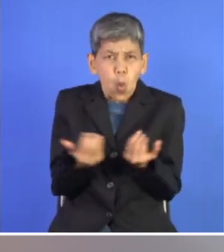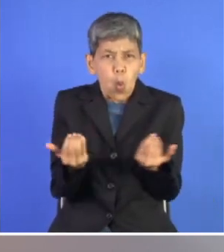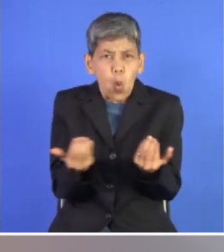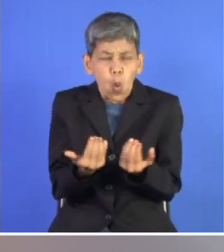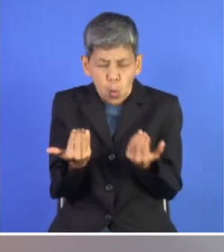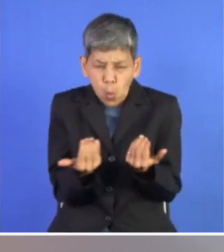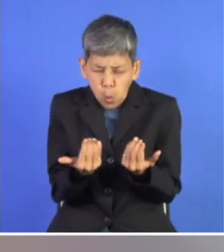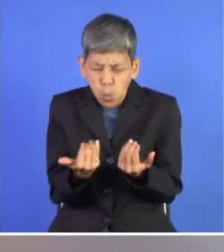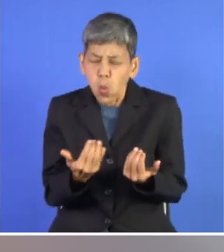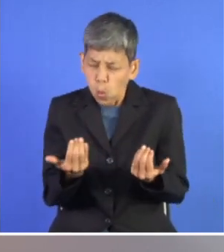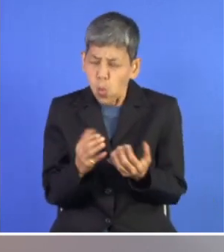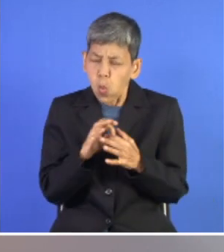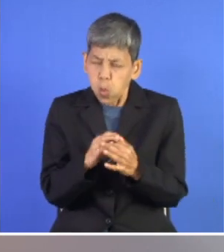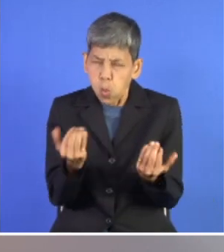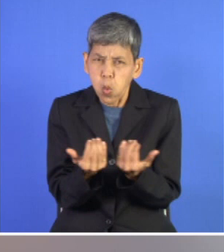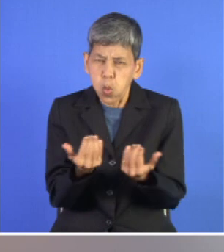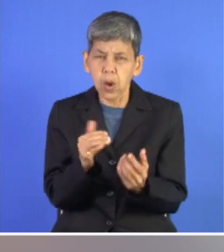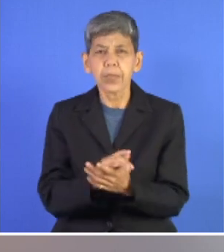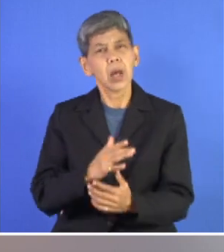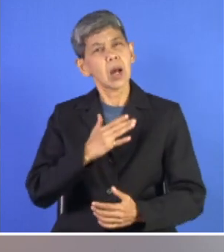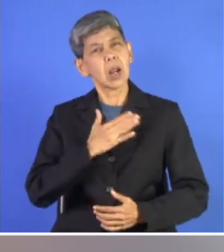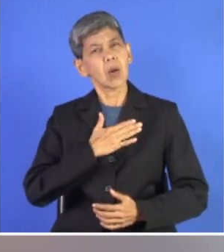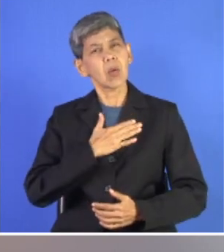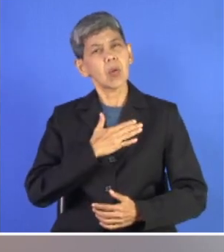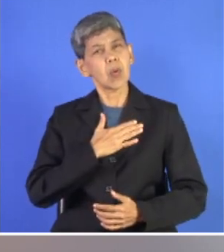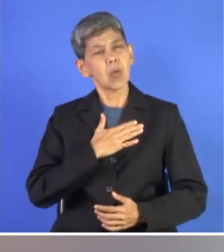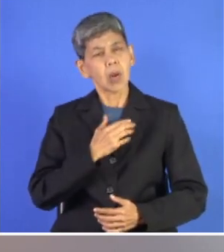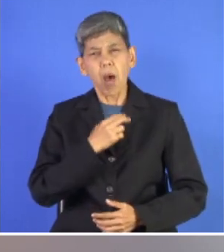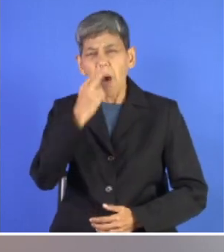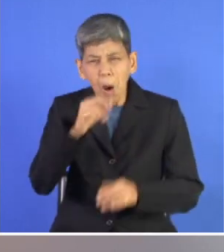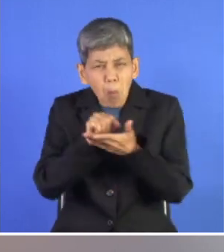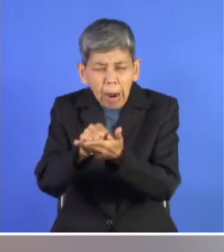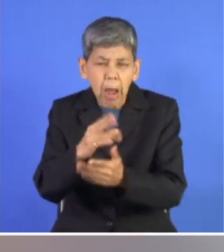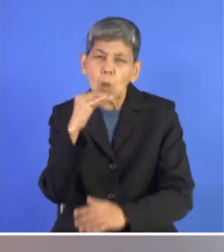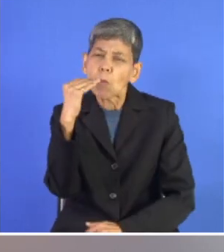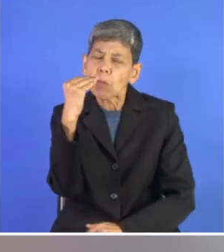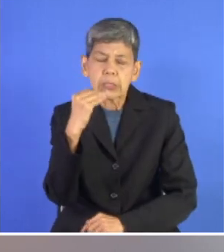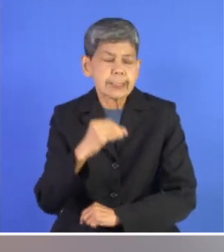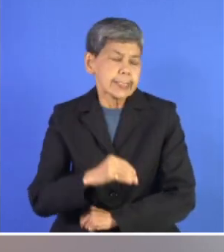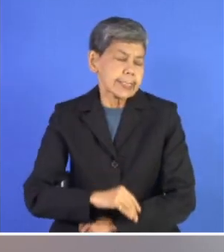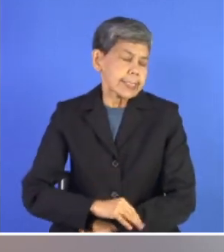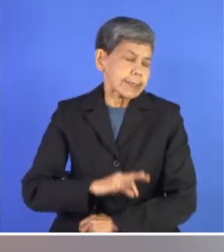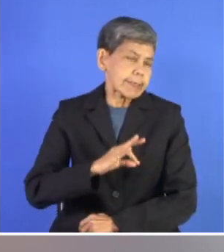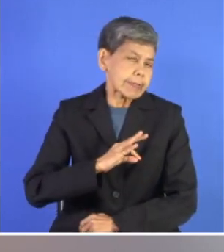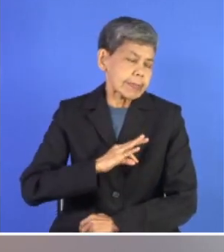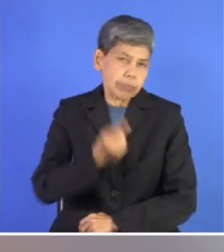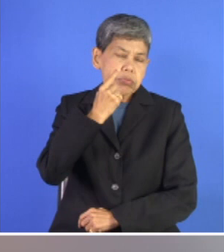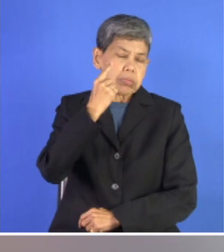สุดแล้วไปเจอบริการแบบนี้จากพยาบาลอีก